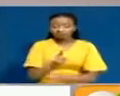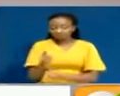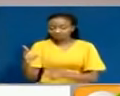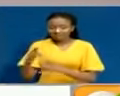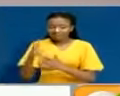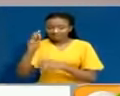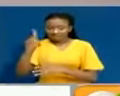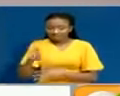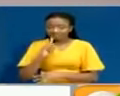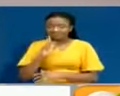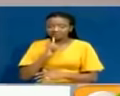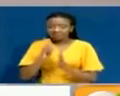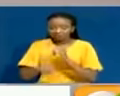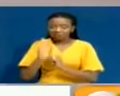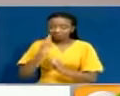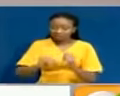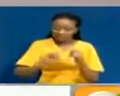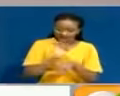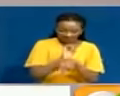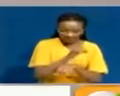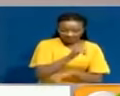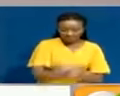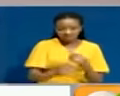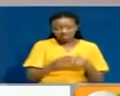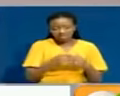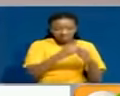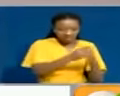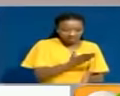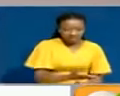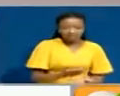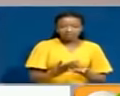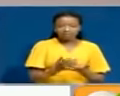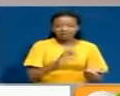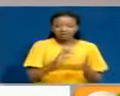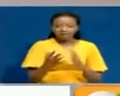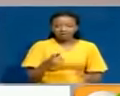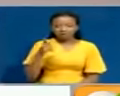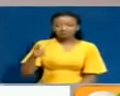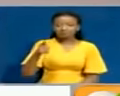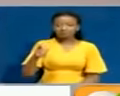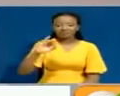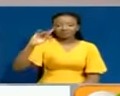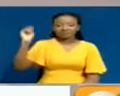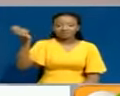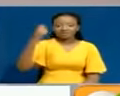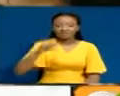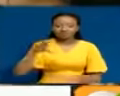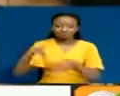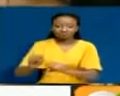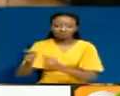watamshauri na kumuongoza kuhusu masuala yanayowahusu wakazi wa eneo hilo na kumsaidia kuuza ajenda yake.